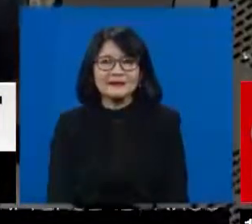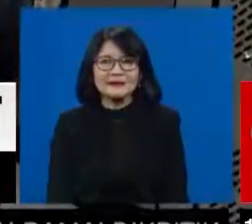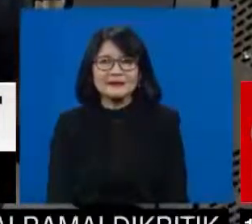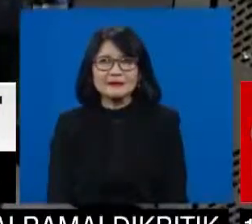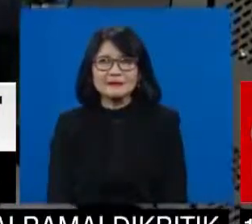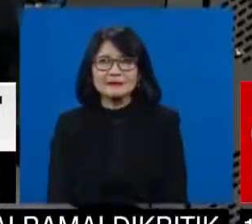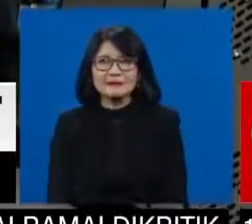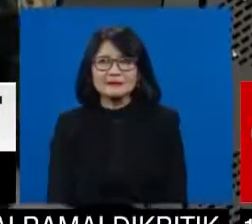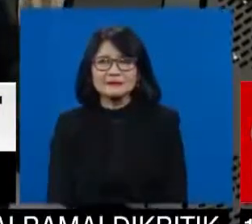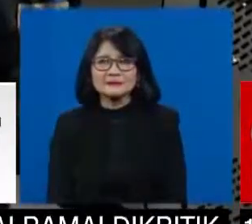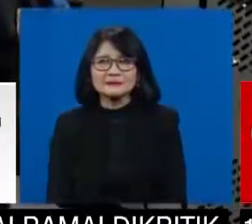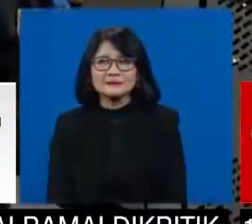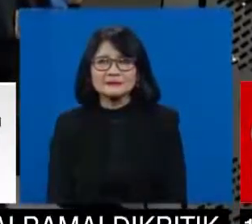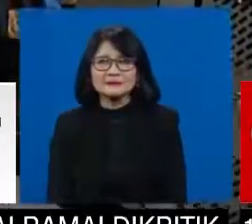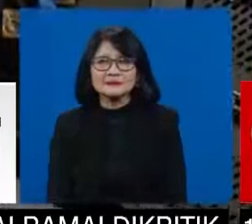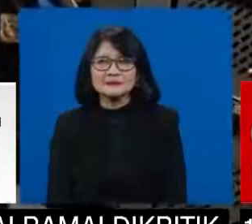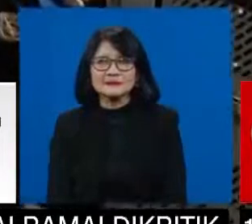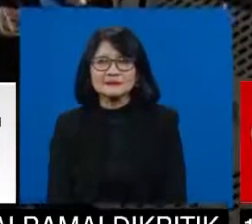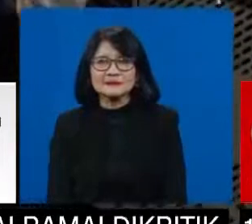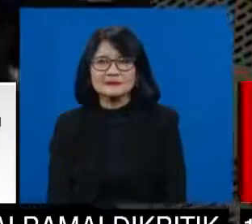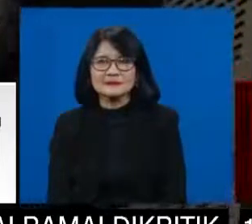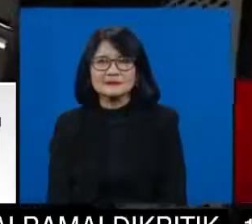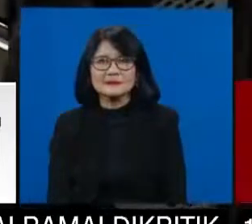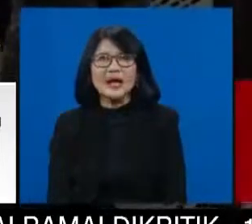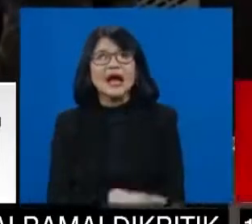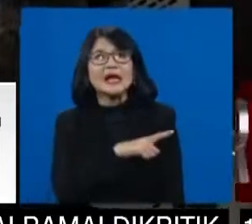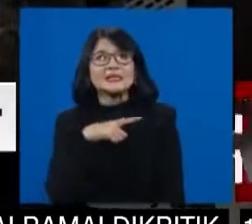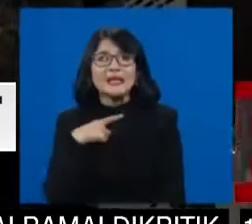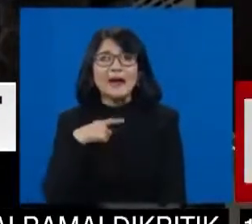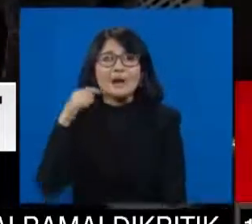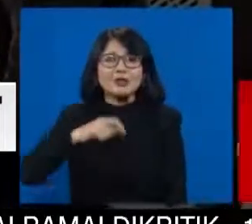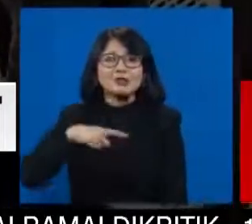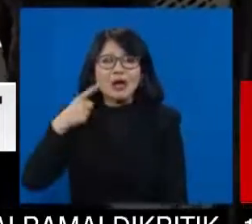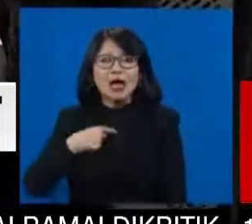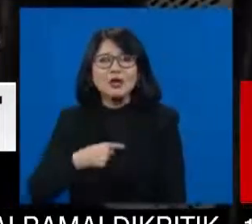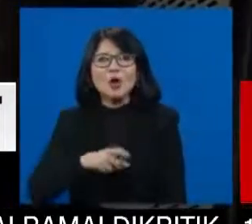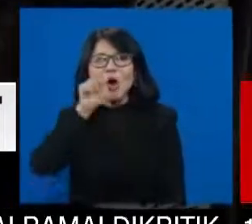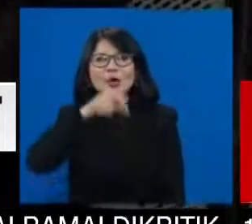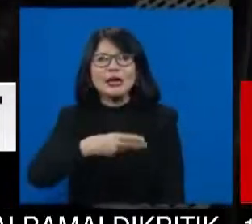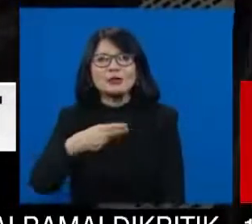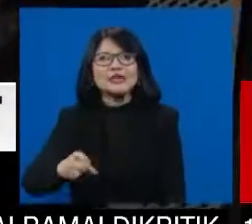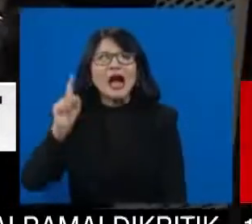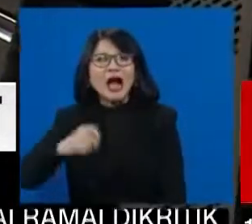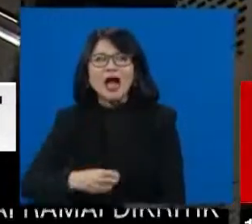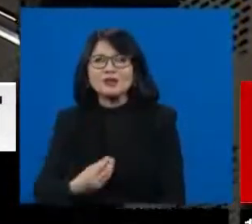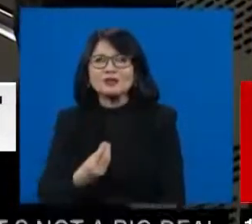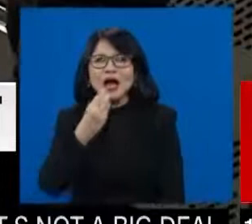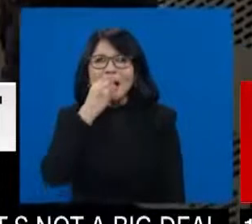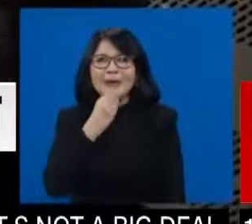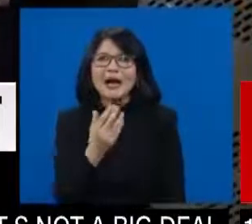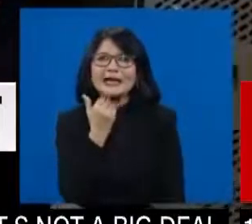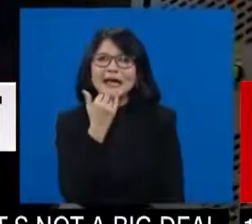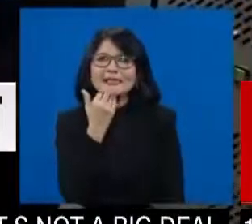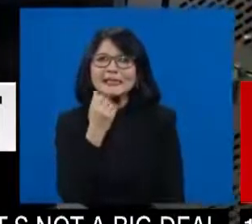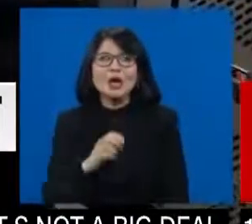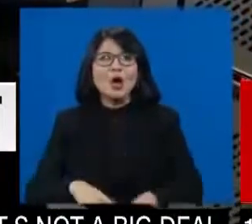Nggak makan kalau nggak makan nasi, oh, gitu iya, kan? Benar, iya. Selama ini udah ada mindset itu ya, orang Indonesia. Orang Indonesia gitulah. Mungkin nggak suatu hari